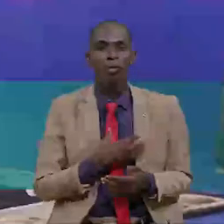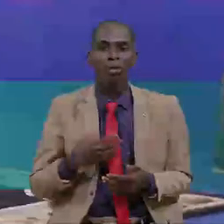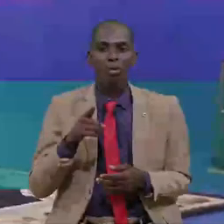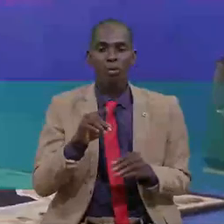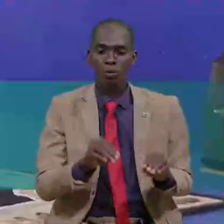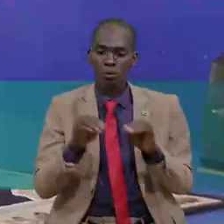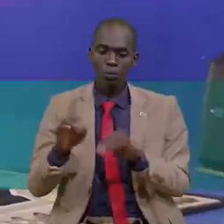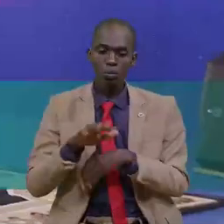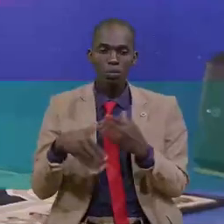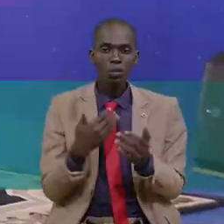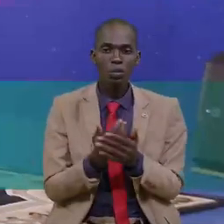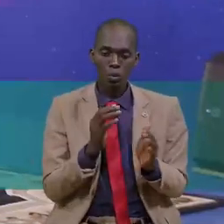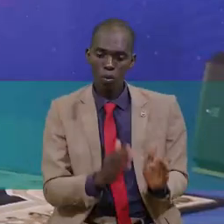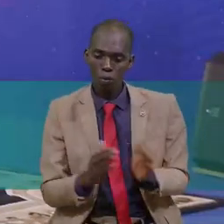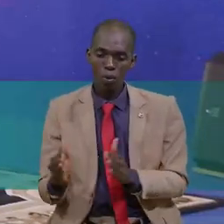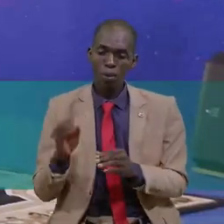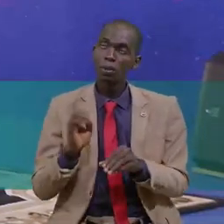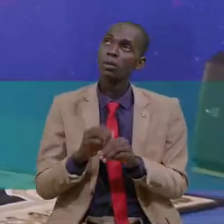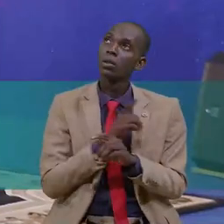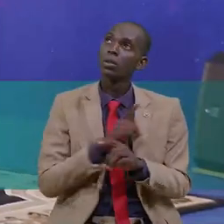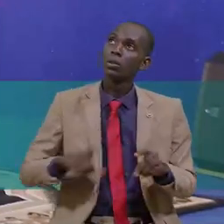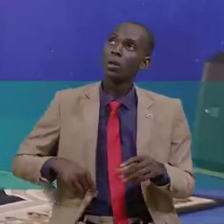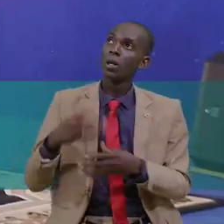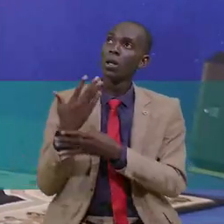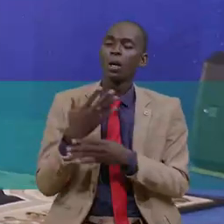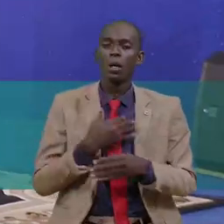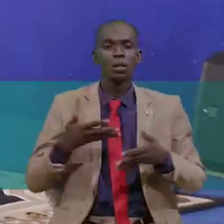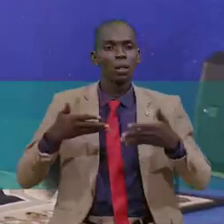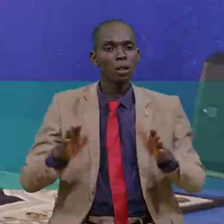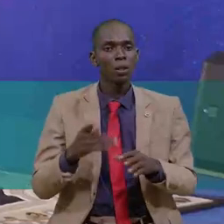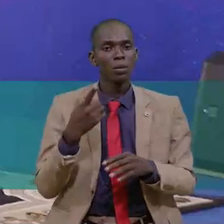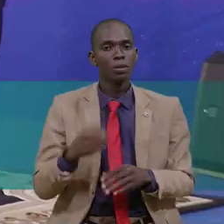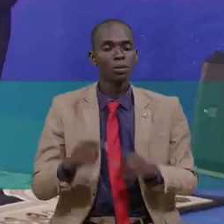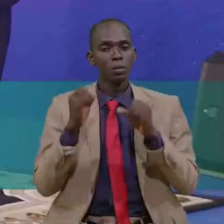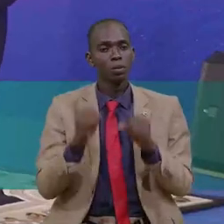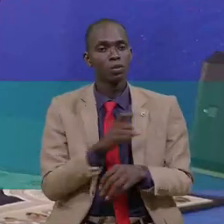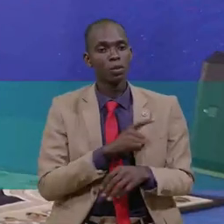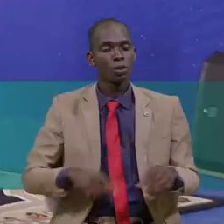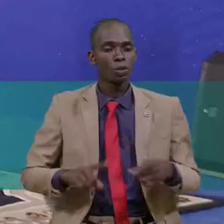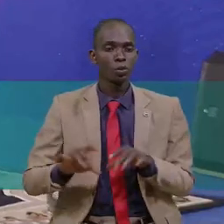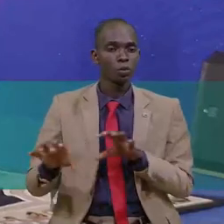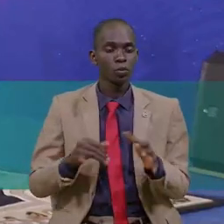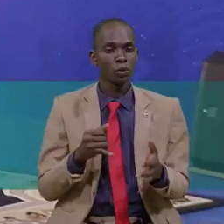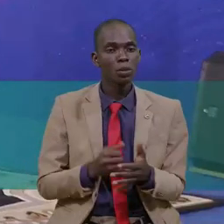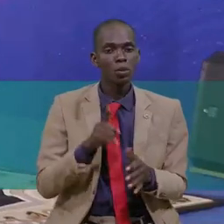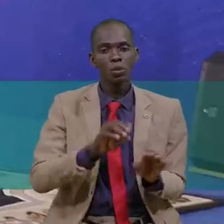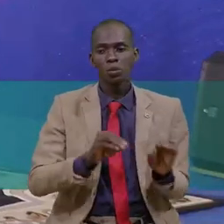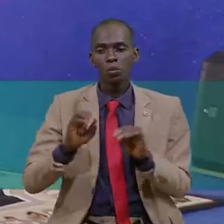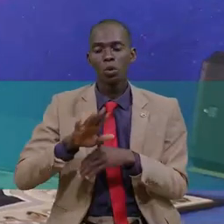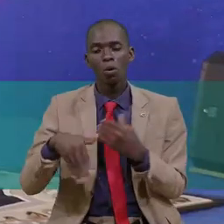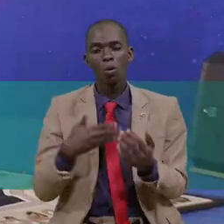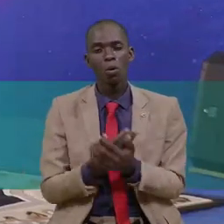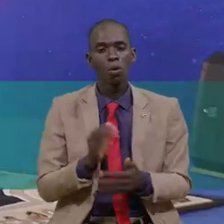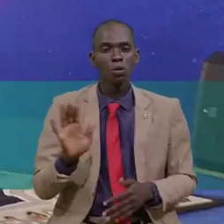Est-ce que tu peux remettre toutes tes plans entre les mains de Dieu et permettre au zèle de Dieu Tout-Puissant de l'accomplir? Est-ce que tu peux remettre